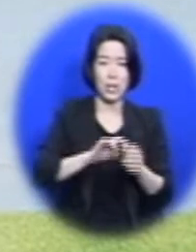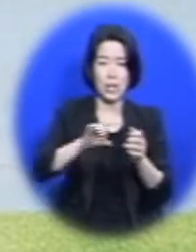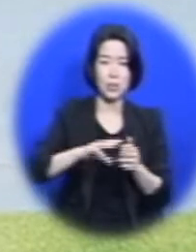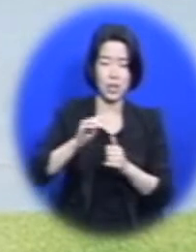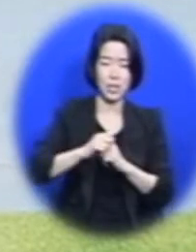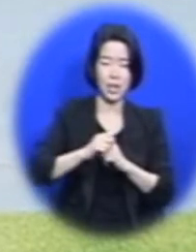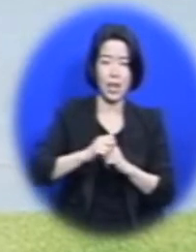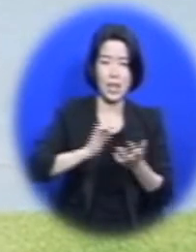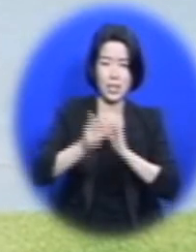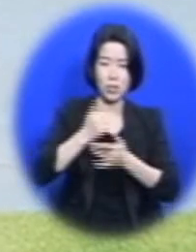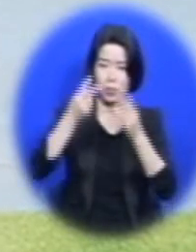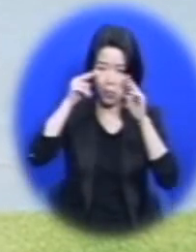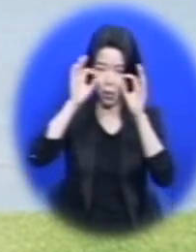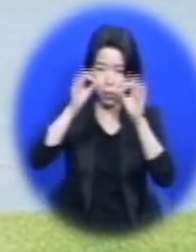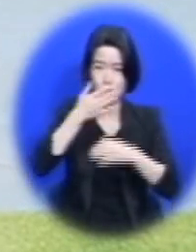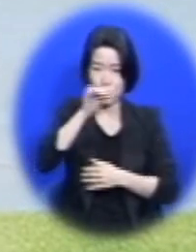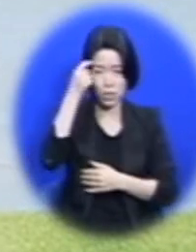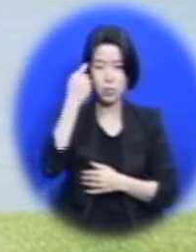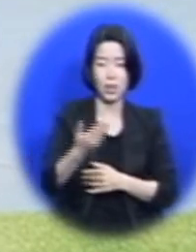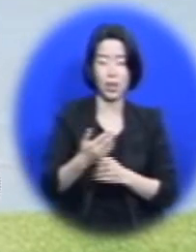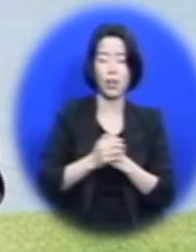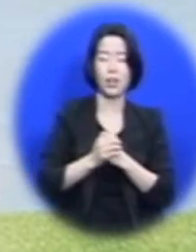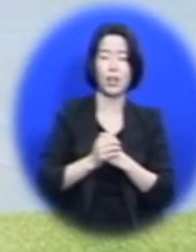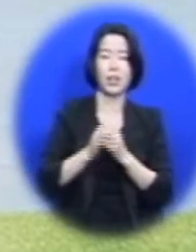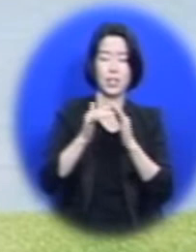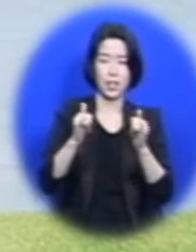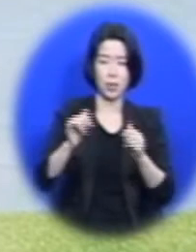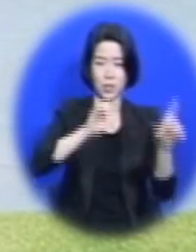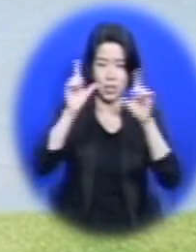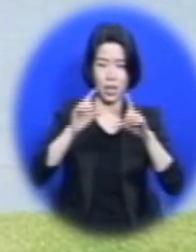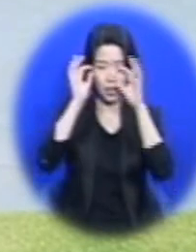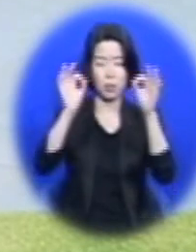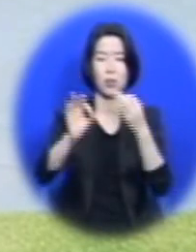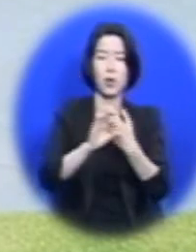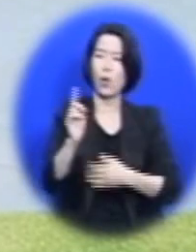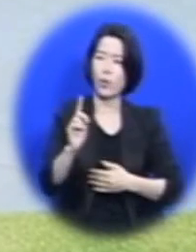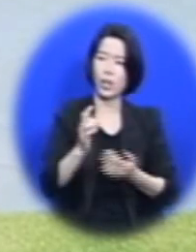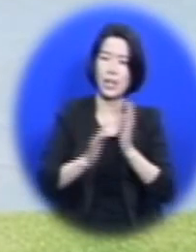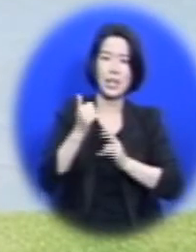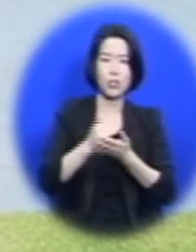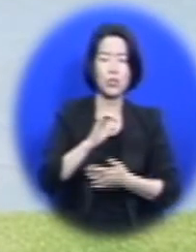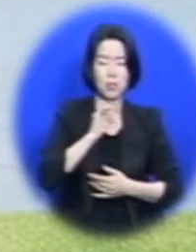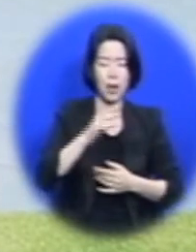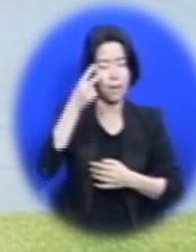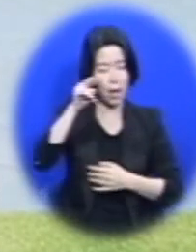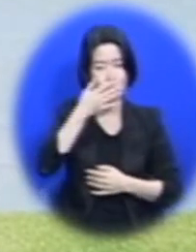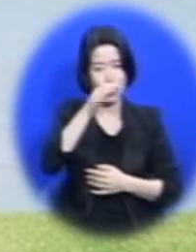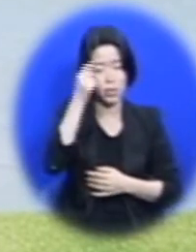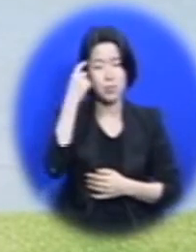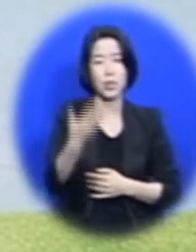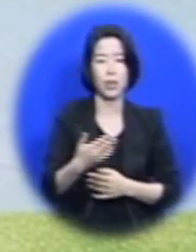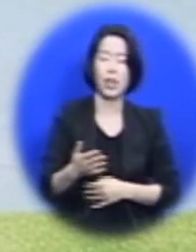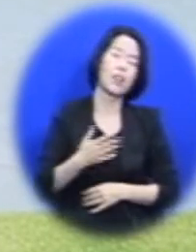바라볼 수는 있는 겁니까? 사람이 살다 보면 어떻게 24시간 예수님만 바라볼 수 있냐면